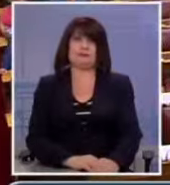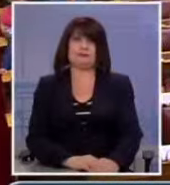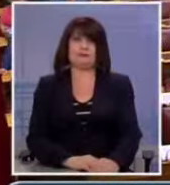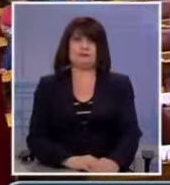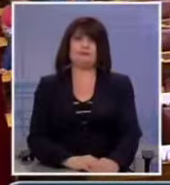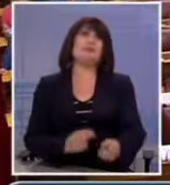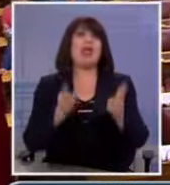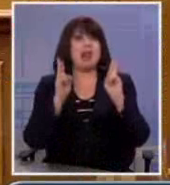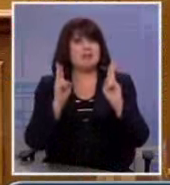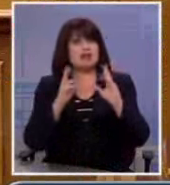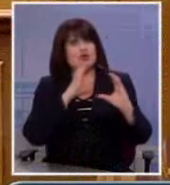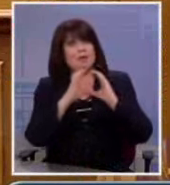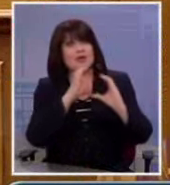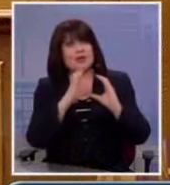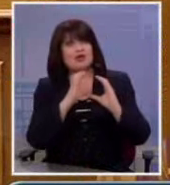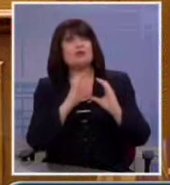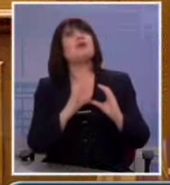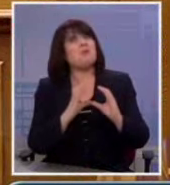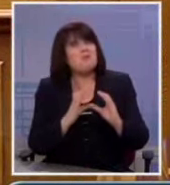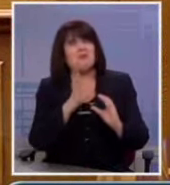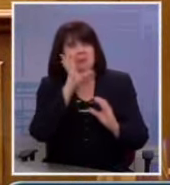Μπράβο! Ελπίζω οι επικοινωνίες σας να είναι ζωντανές, λοιπόν,